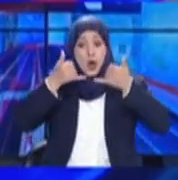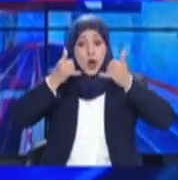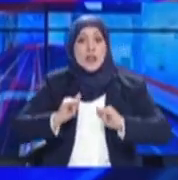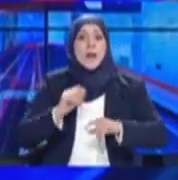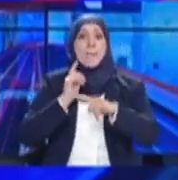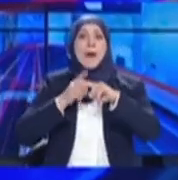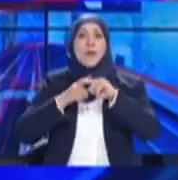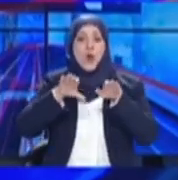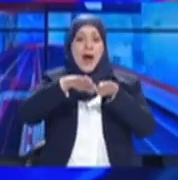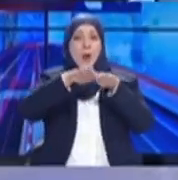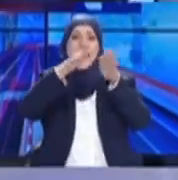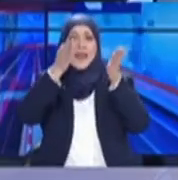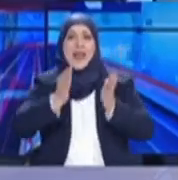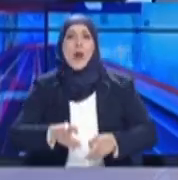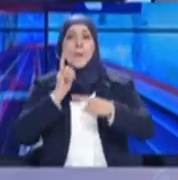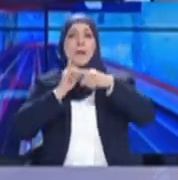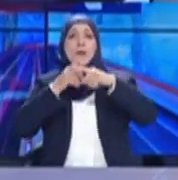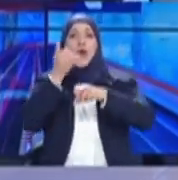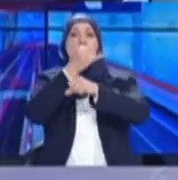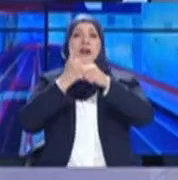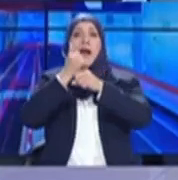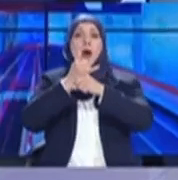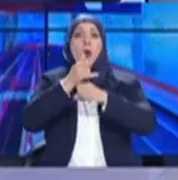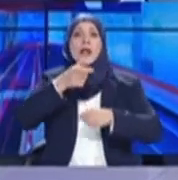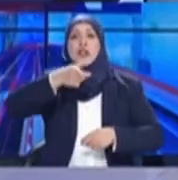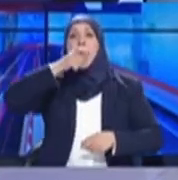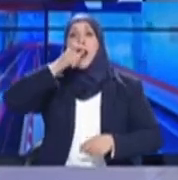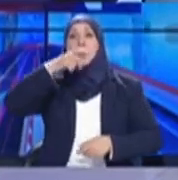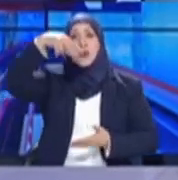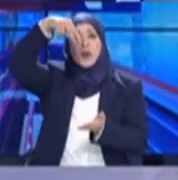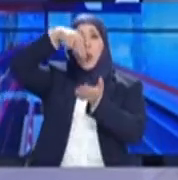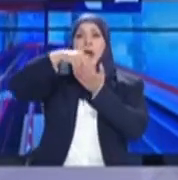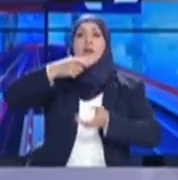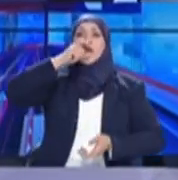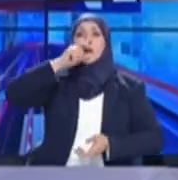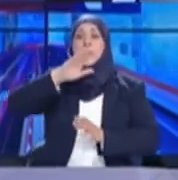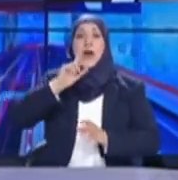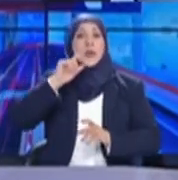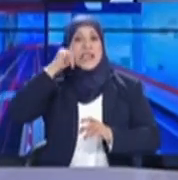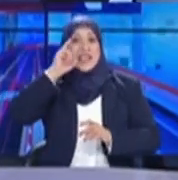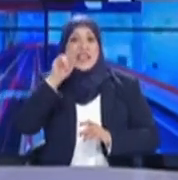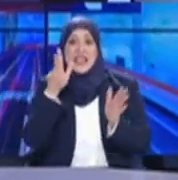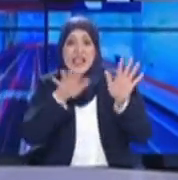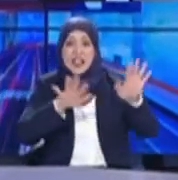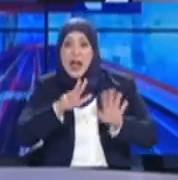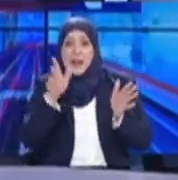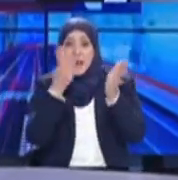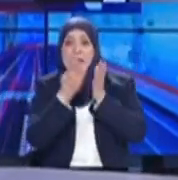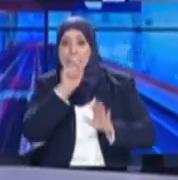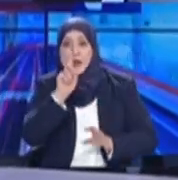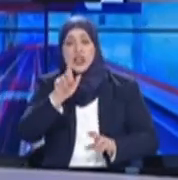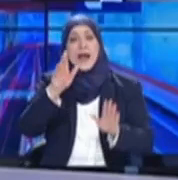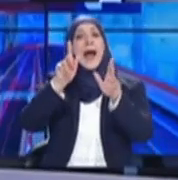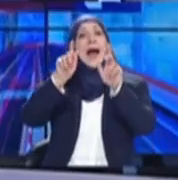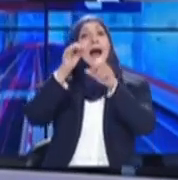نكتفي وبالخطيه الماليه انا ما يتم الغلق غلق الفضاء مباشره وهنا تحيه